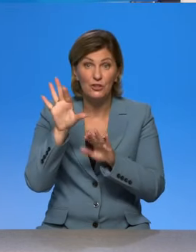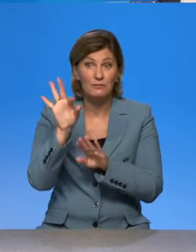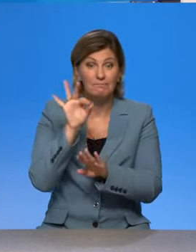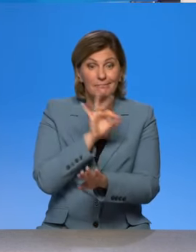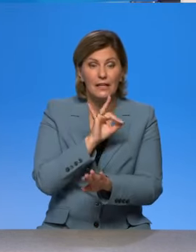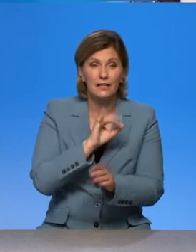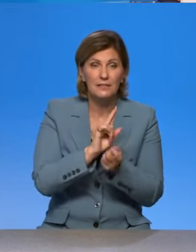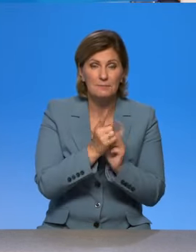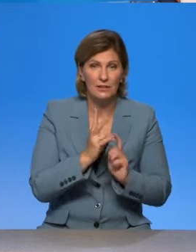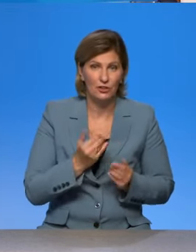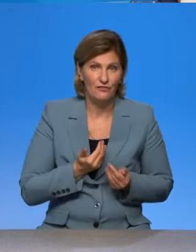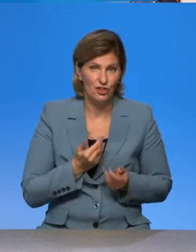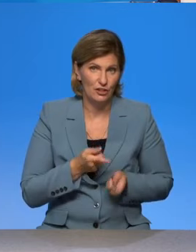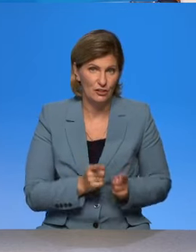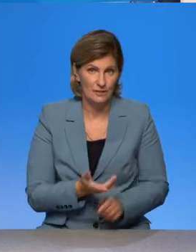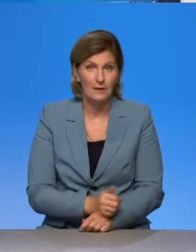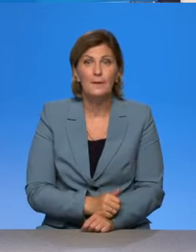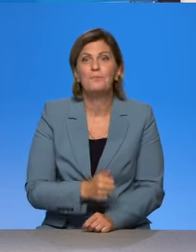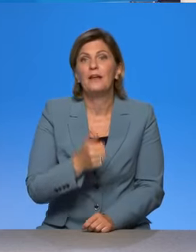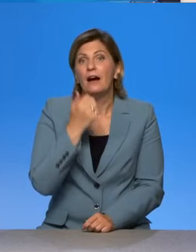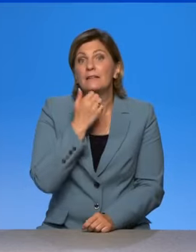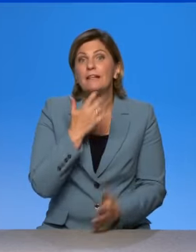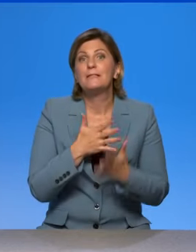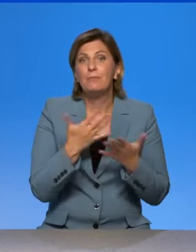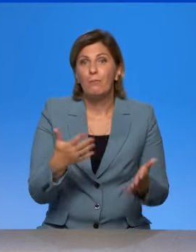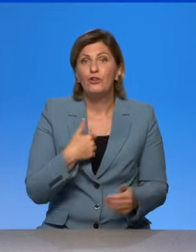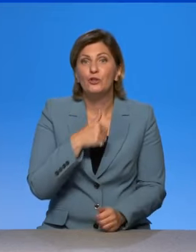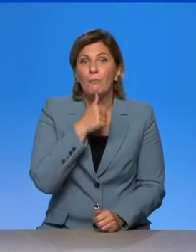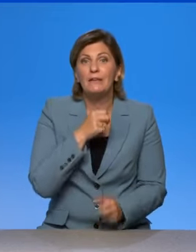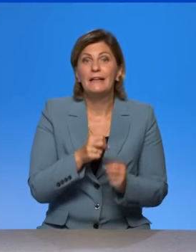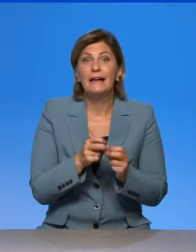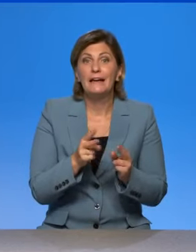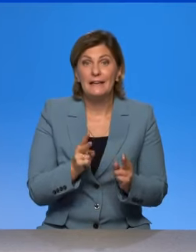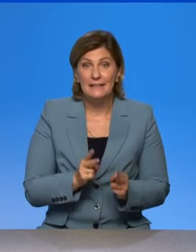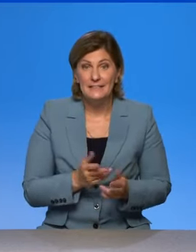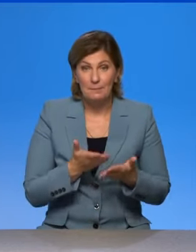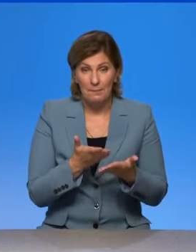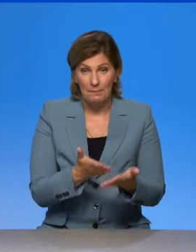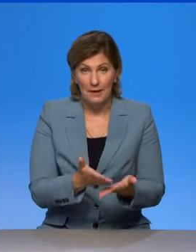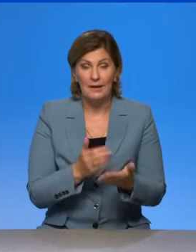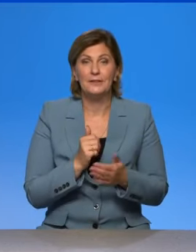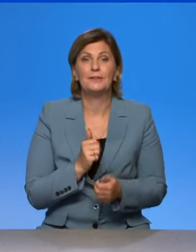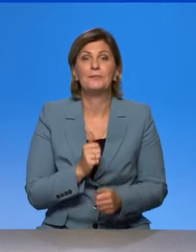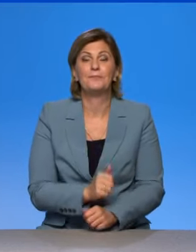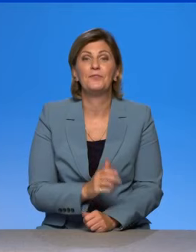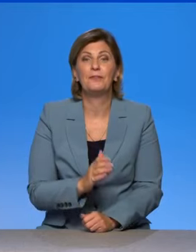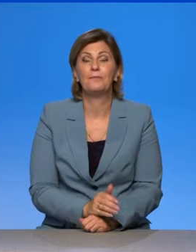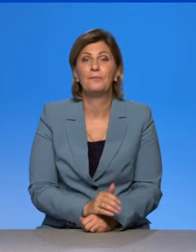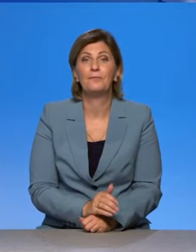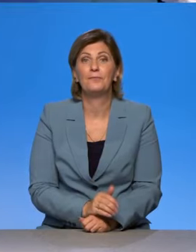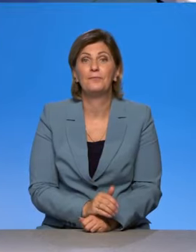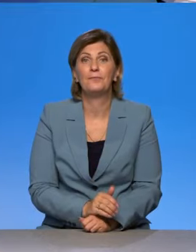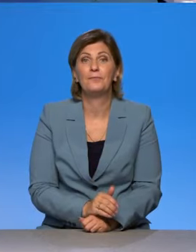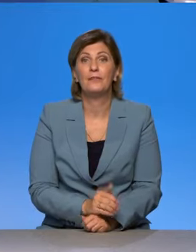Спасибо, Елена Александровна. Елена Назарова, профессор кафедры социологии МГИМО, доктор социологических наук, была с нами в студии.